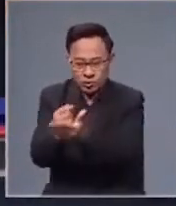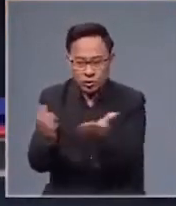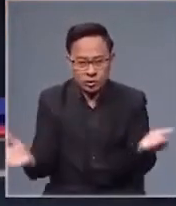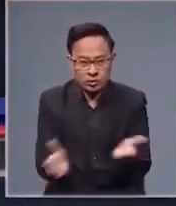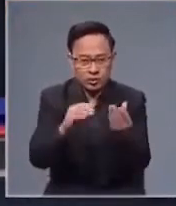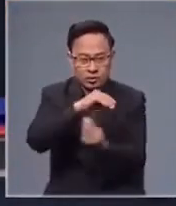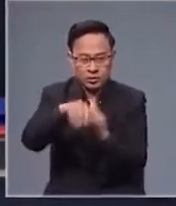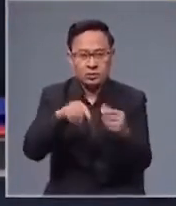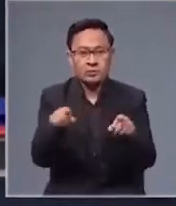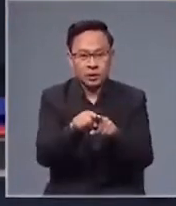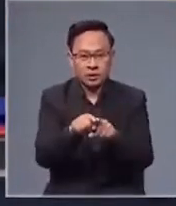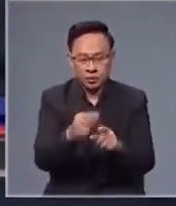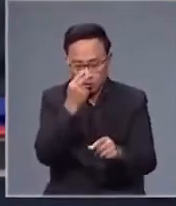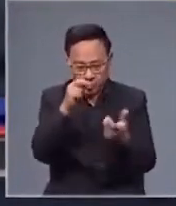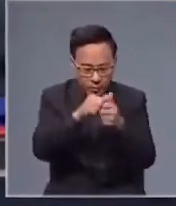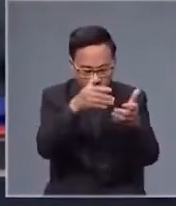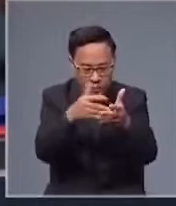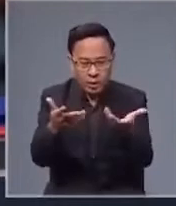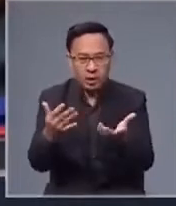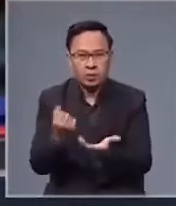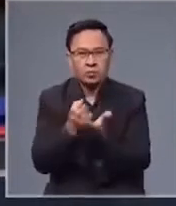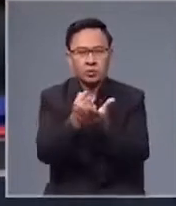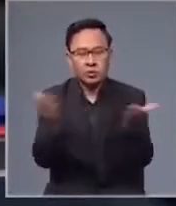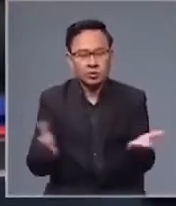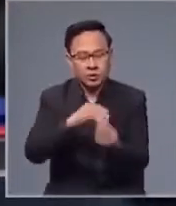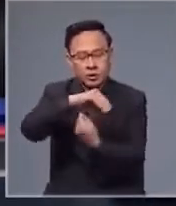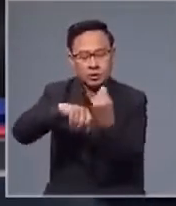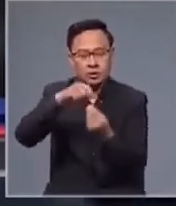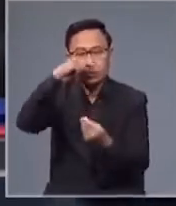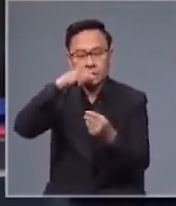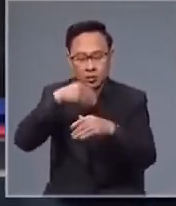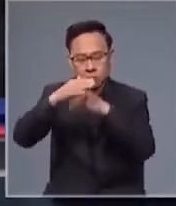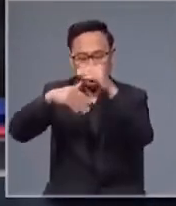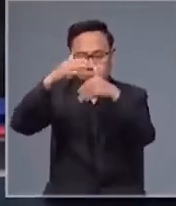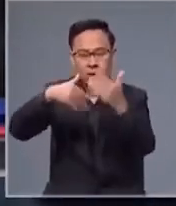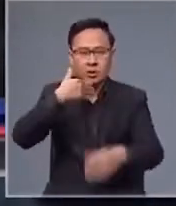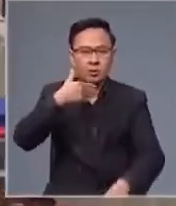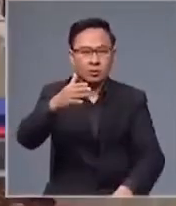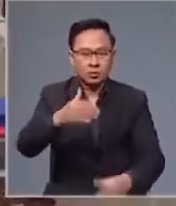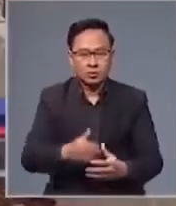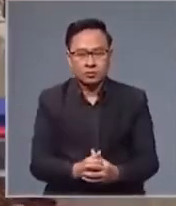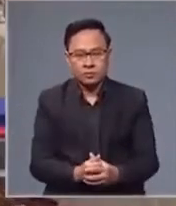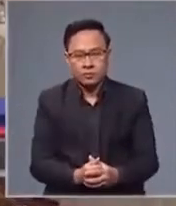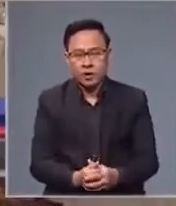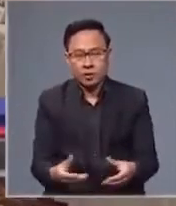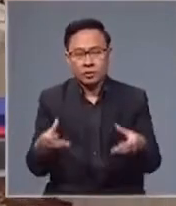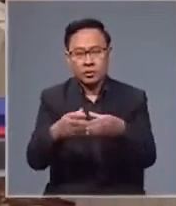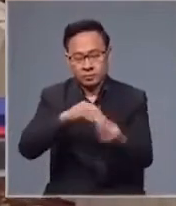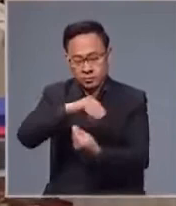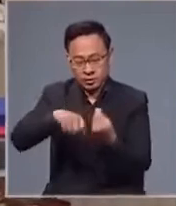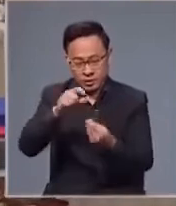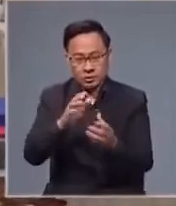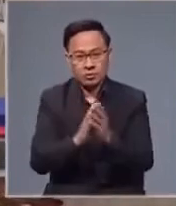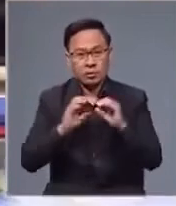เพื่อขับเคลื่อนเศรษฐกิจของชาติให้เดินหน้าต่อไปอย่างไม่หยุดยั้งโดยมีทีมเศรษฐกิจของรัฐบาล